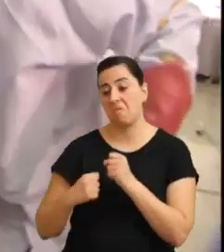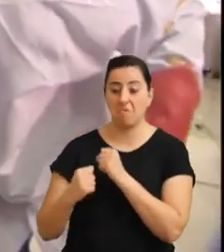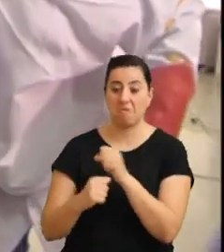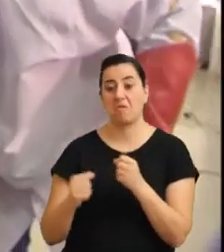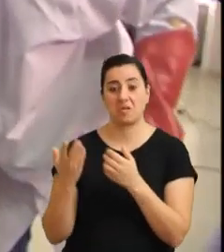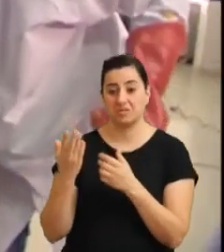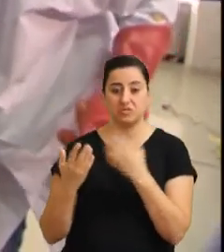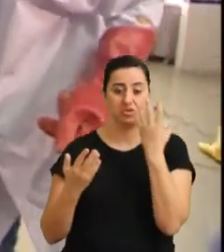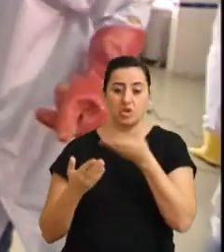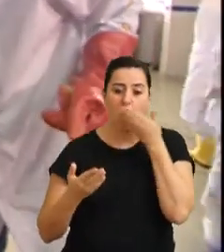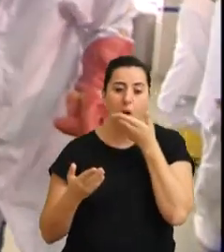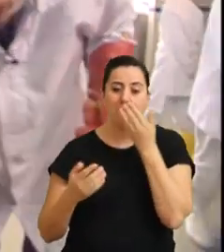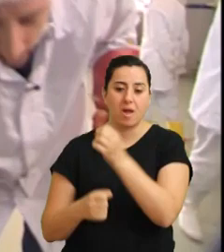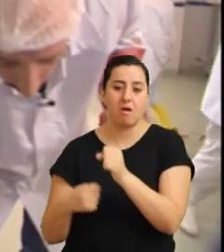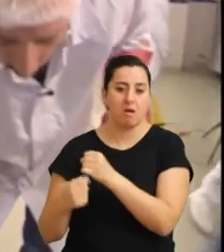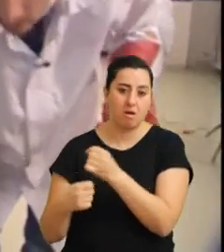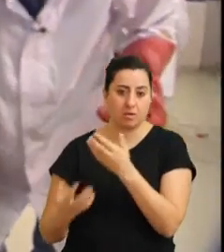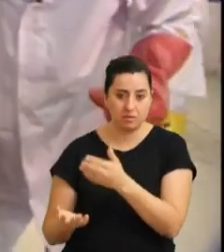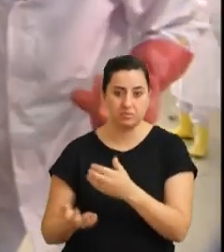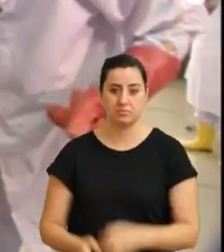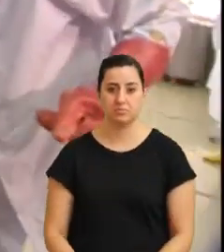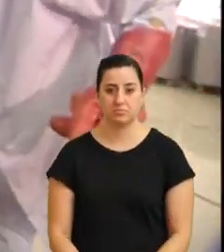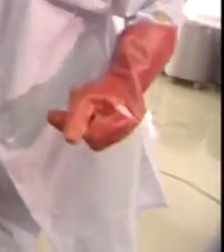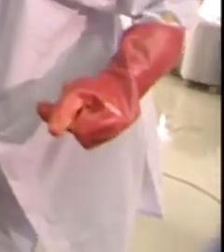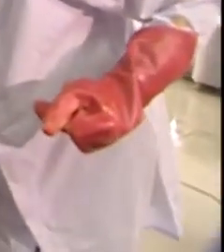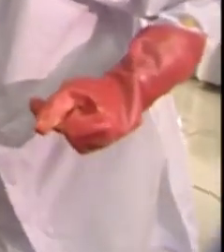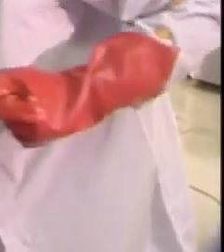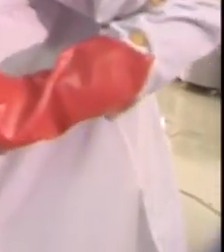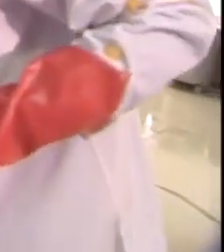öyle çorba karıştırır gibi çeviriyor.